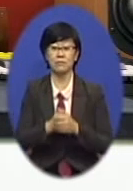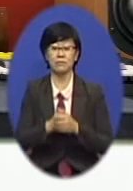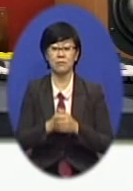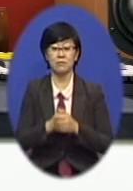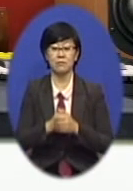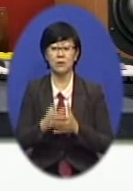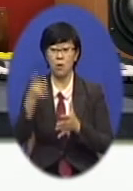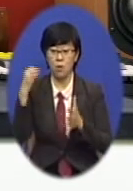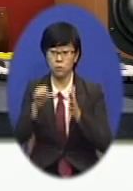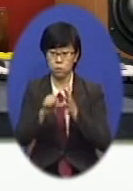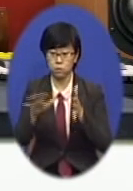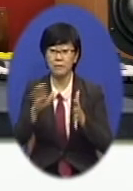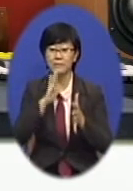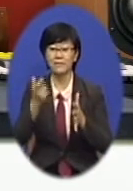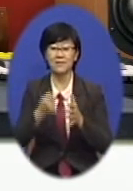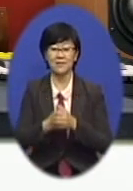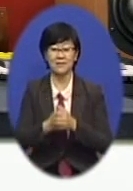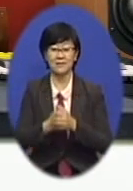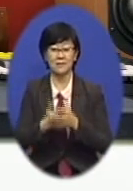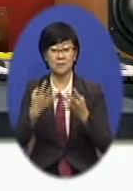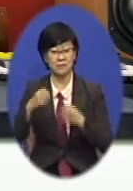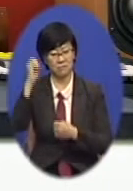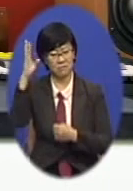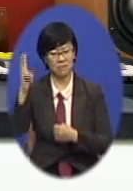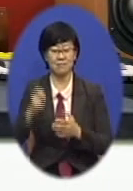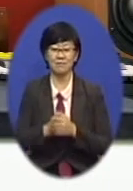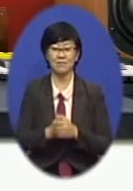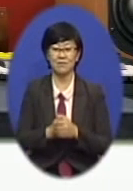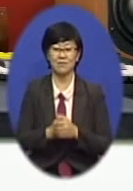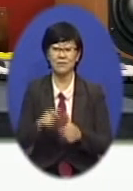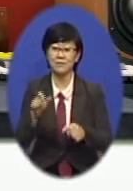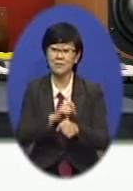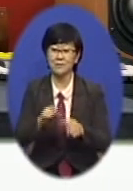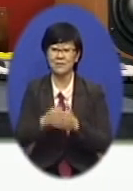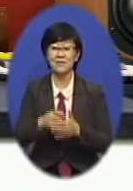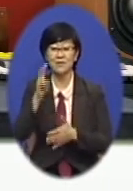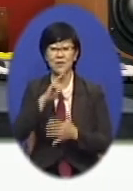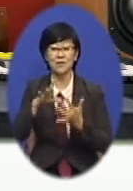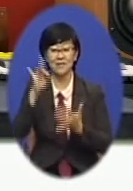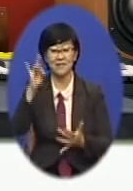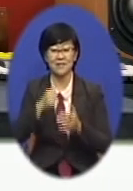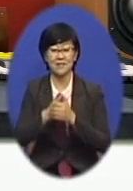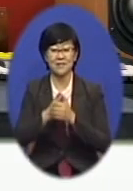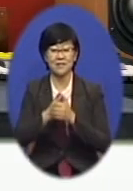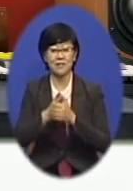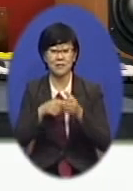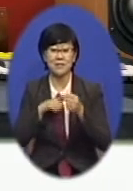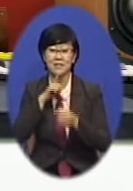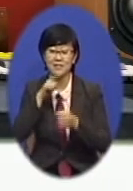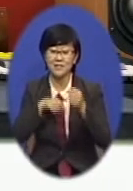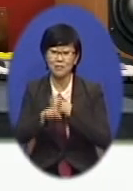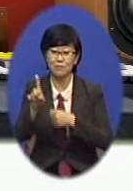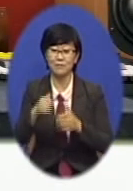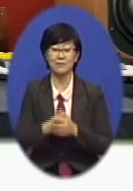워낙 유명한 노래인데도 네. 많이 잊혀졌나 봐. 아유. 특별히 눈물 젖은 누만강 신청한